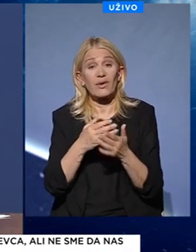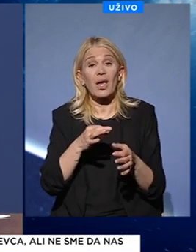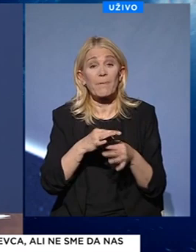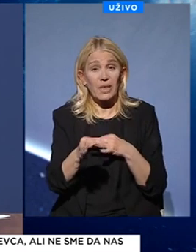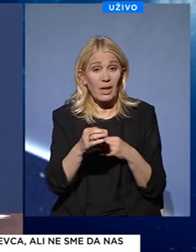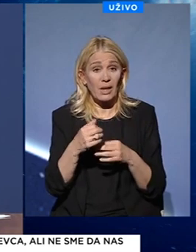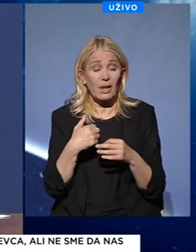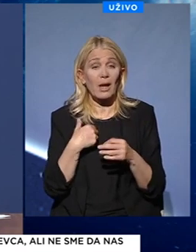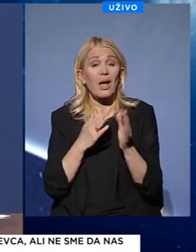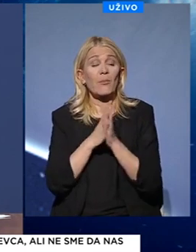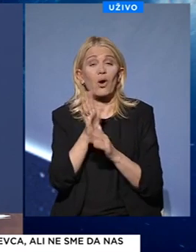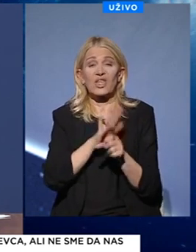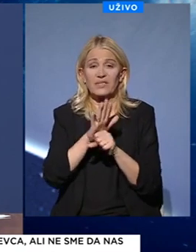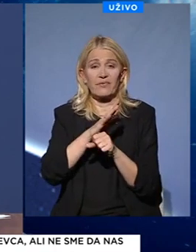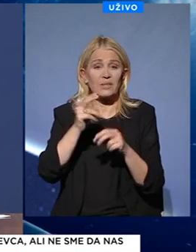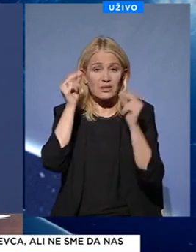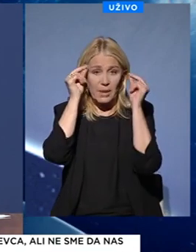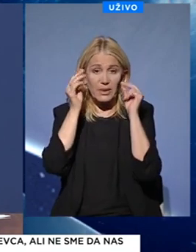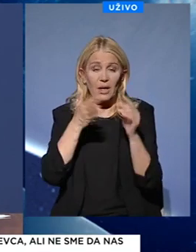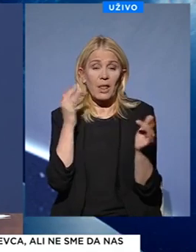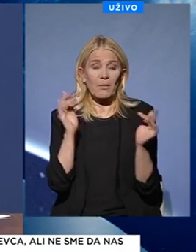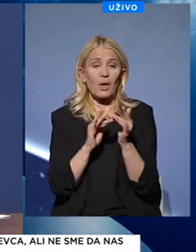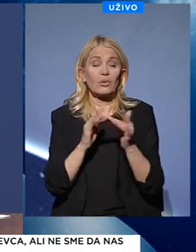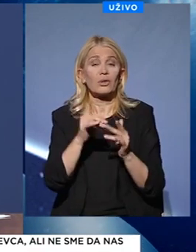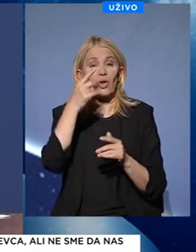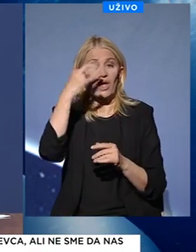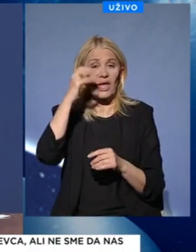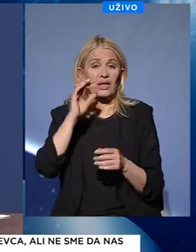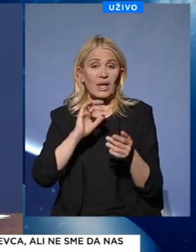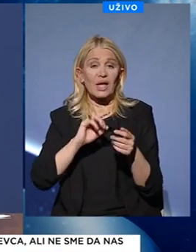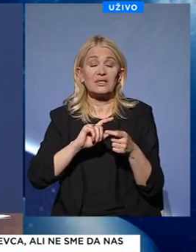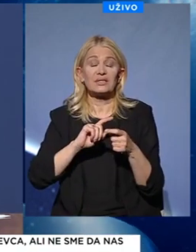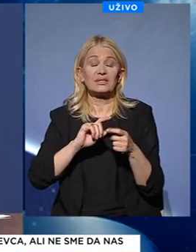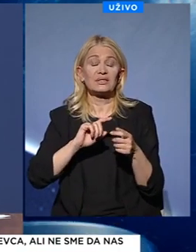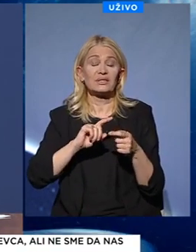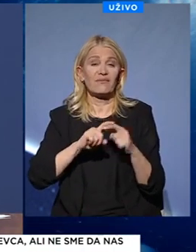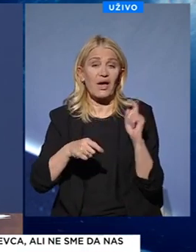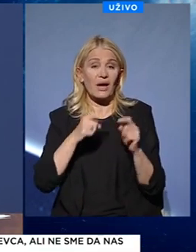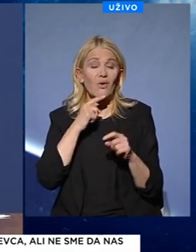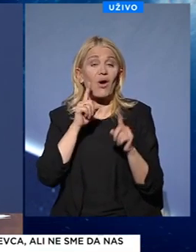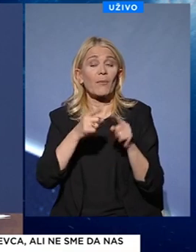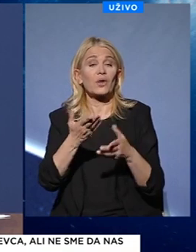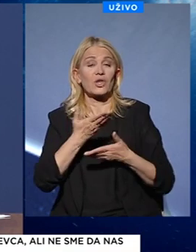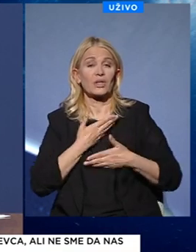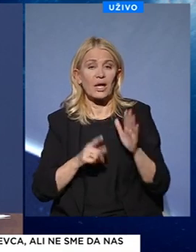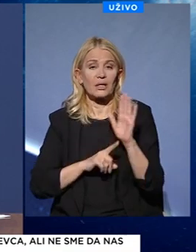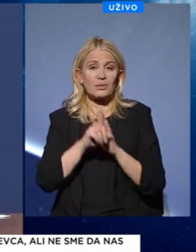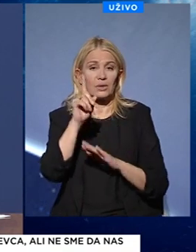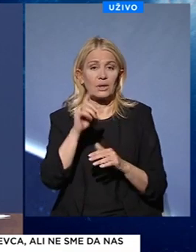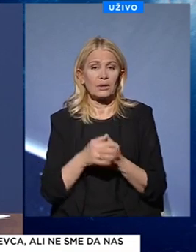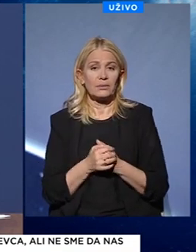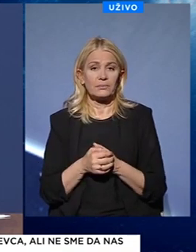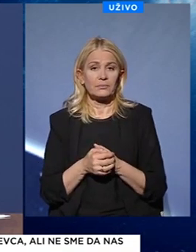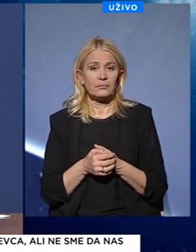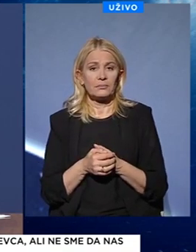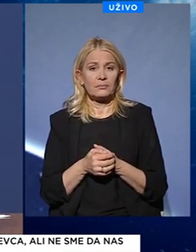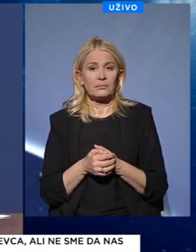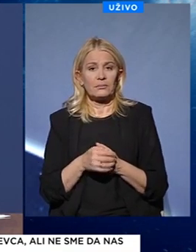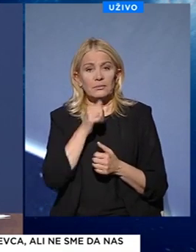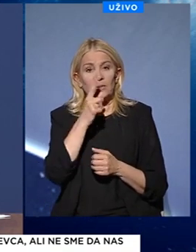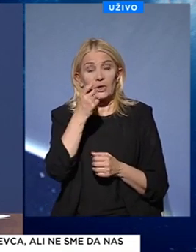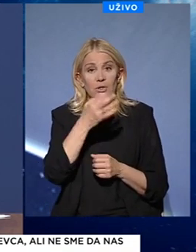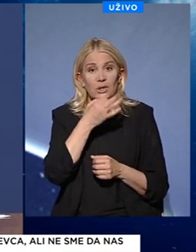bih da svi zapamte, nema kontakta. To je jedina stvar koja može da da rezultat. I još